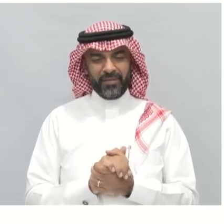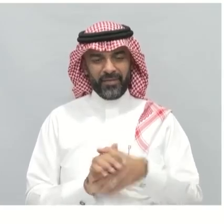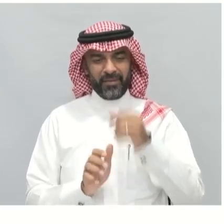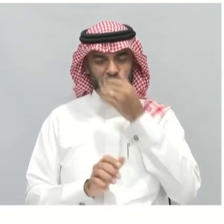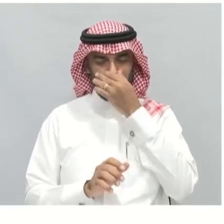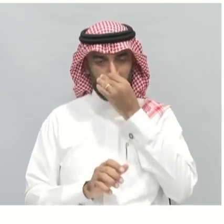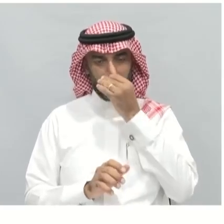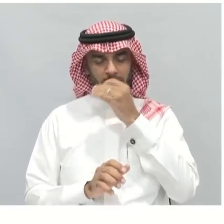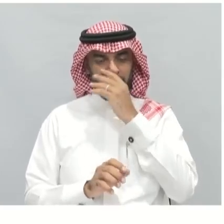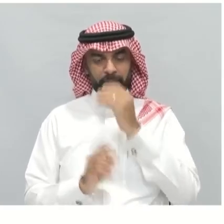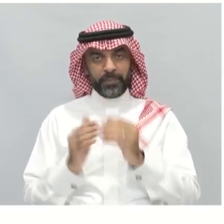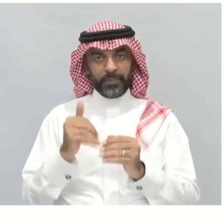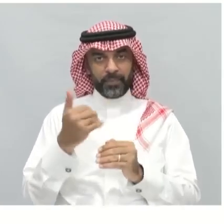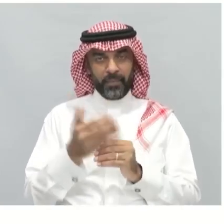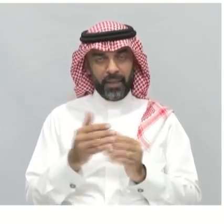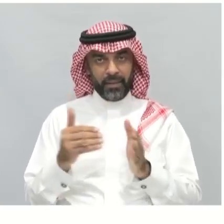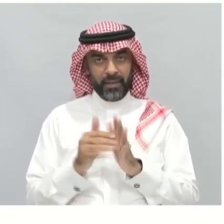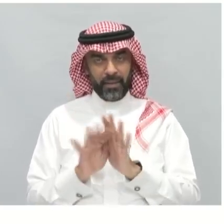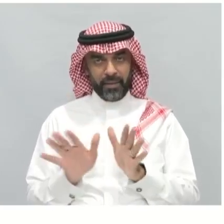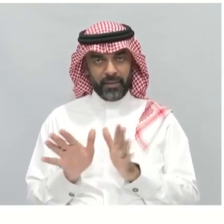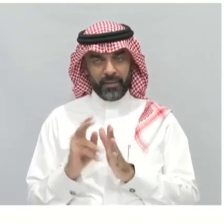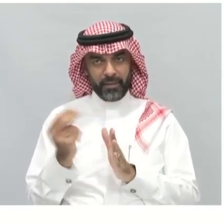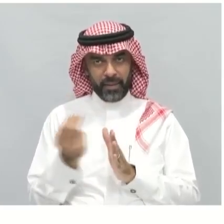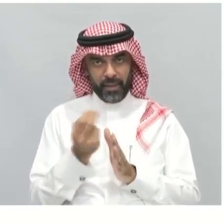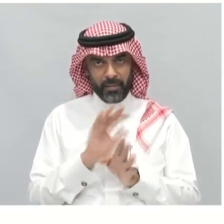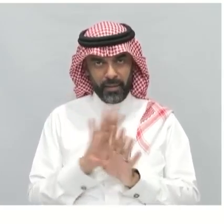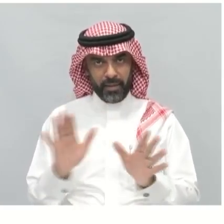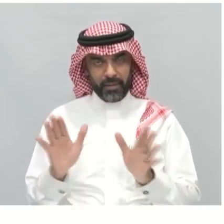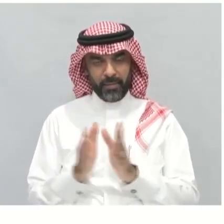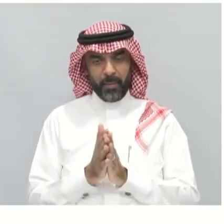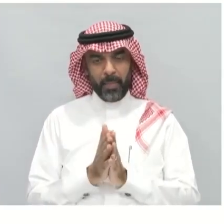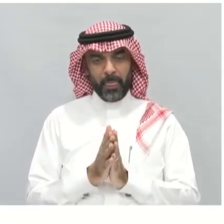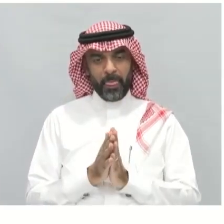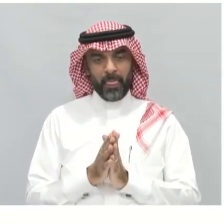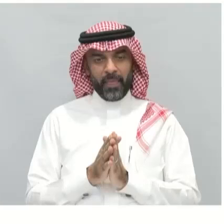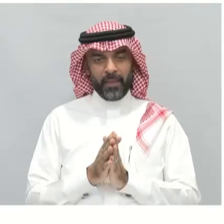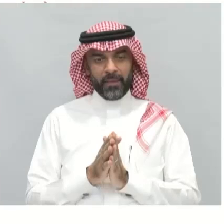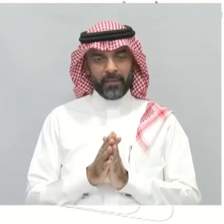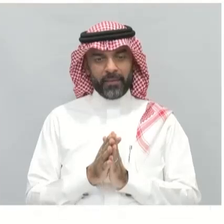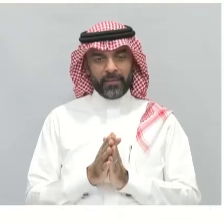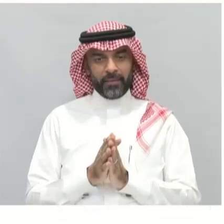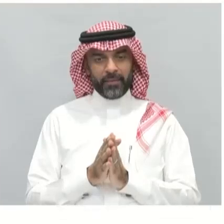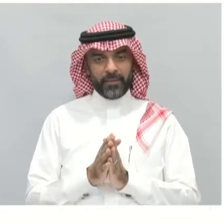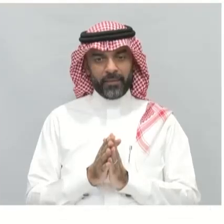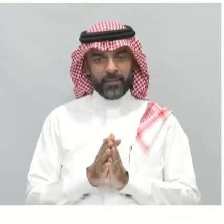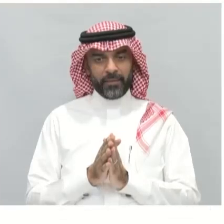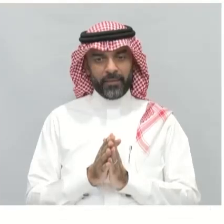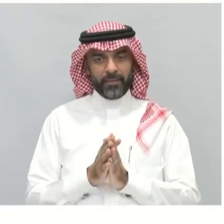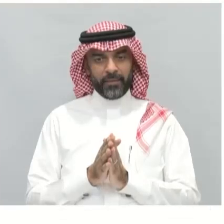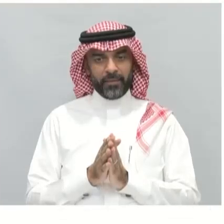نم بعد ان انتهينا من كتابه هذه الكلمات ناتي بعد ذلك